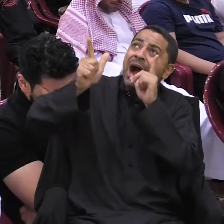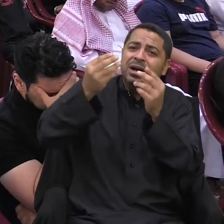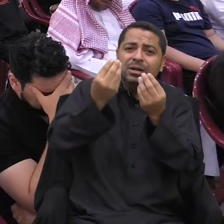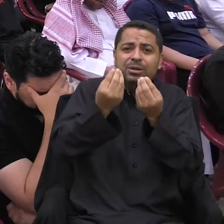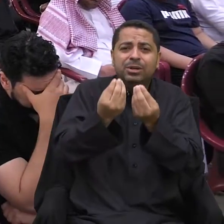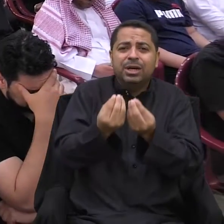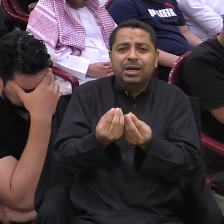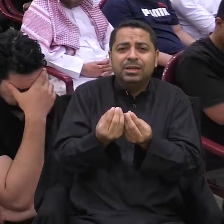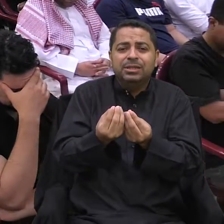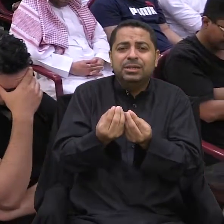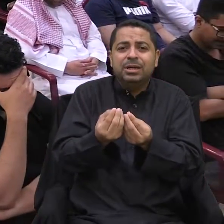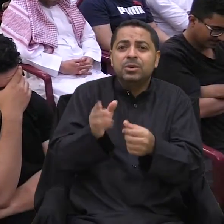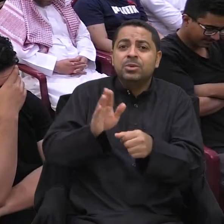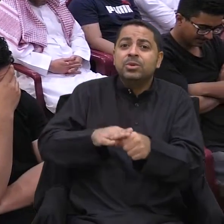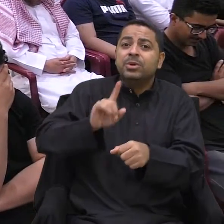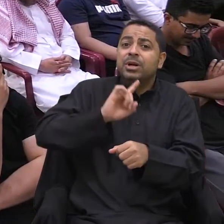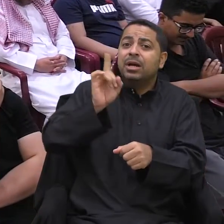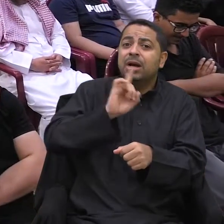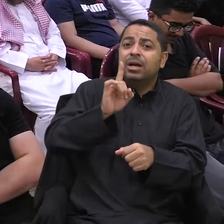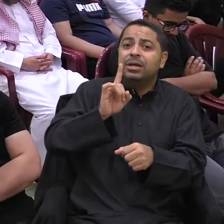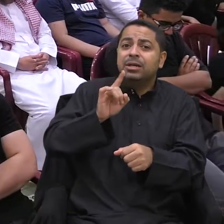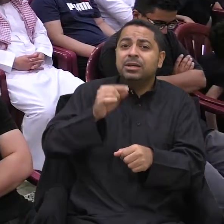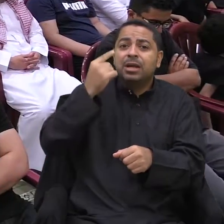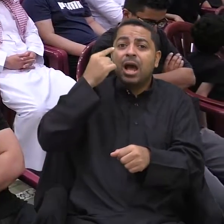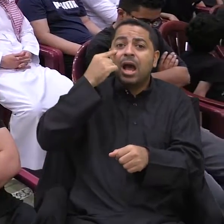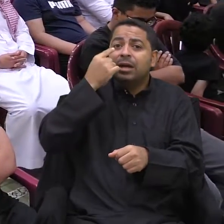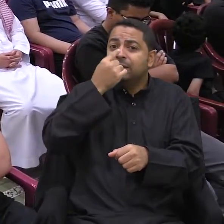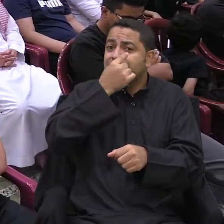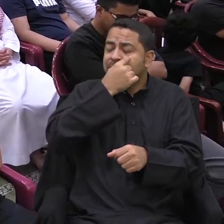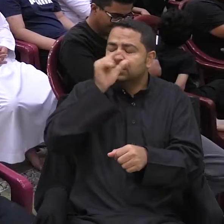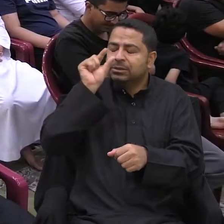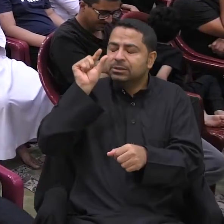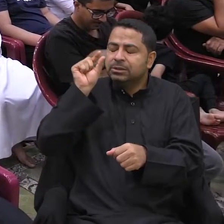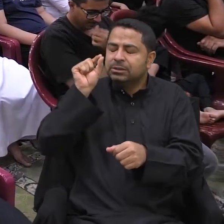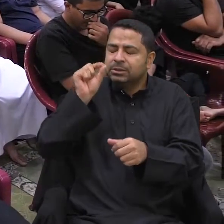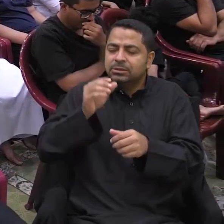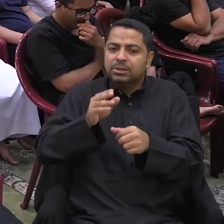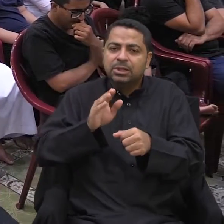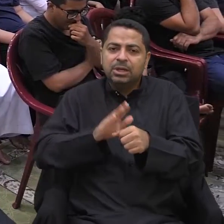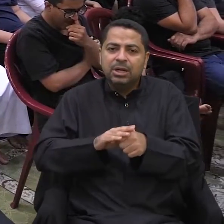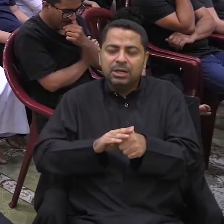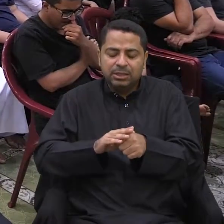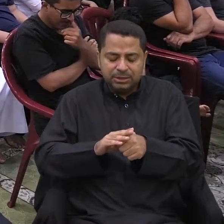العويل. ثم لا أكره سقي العين ورد